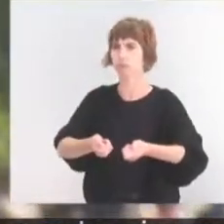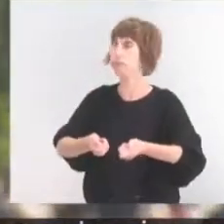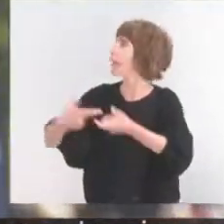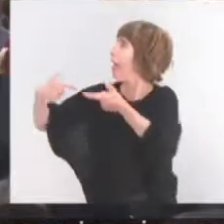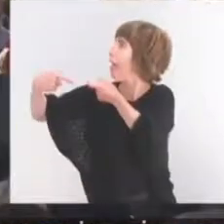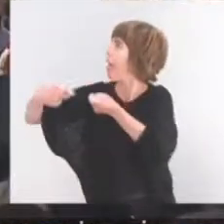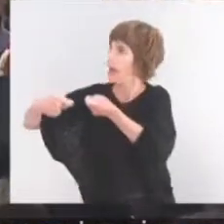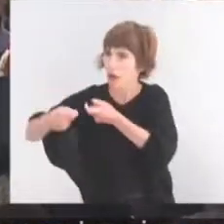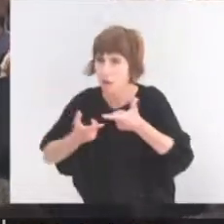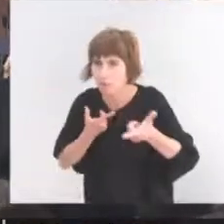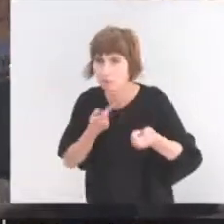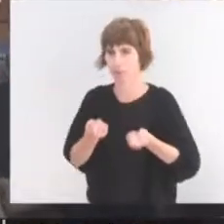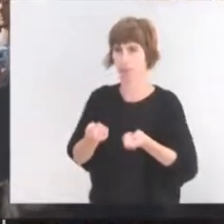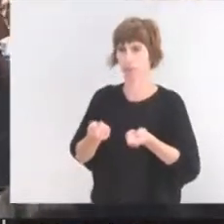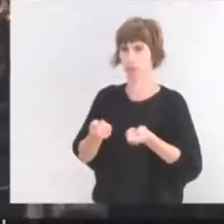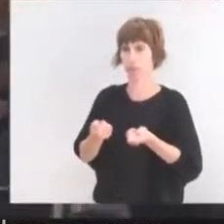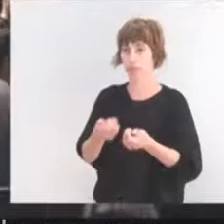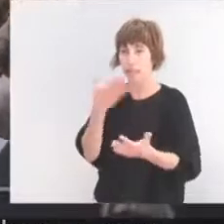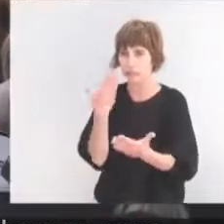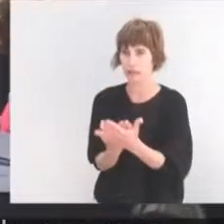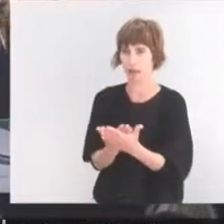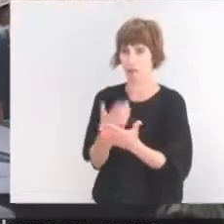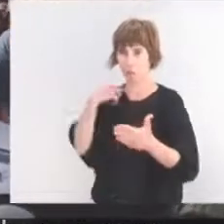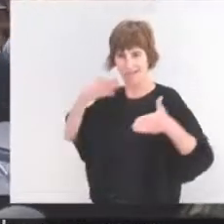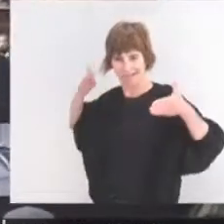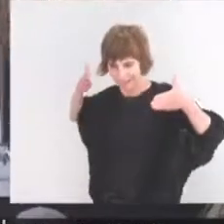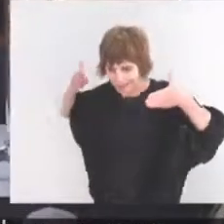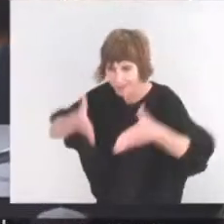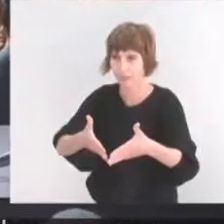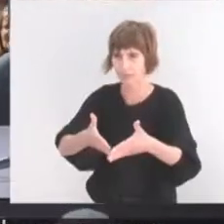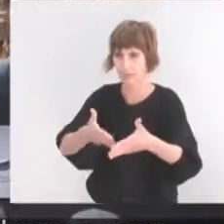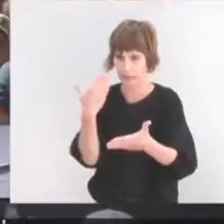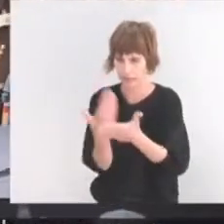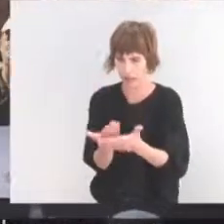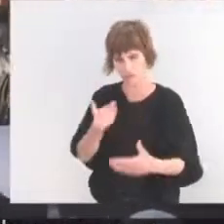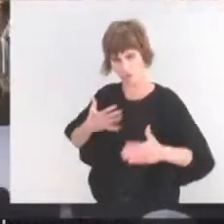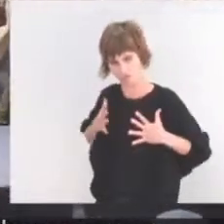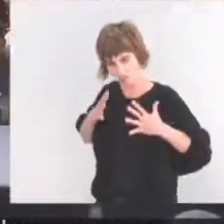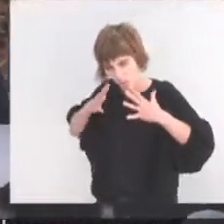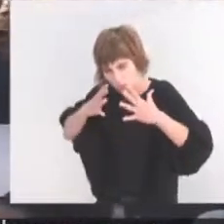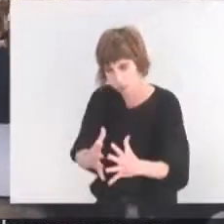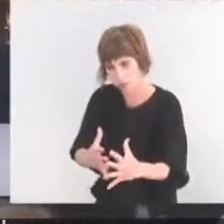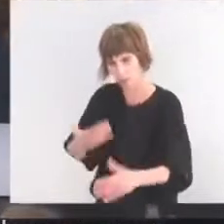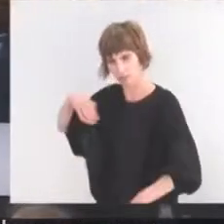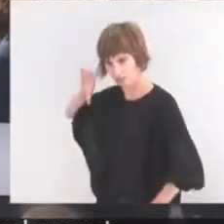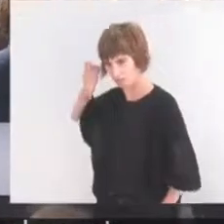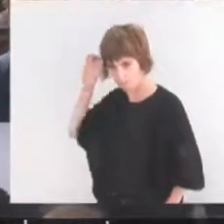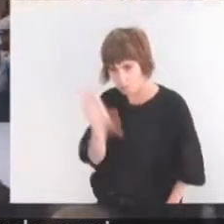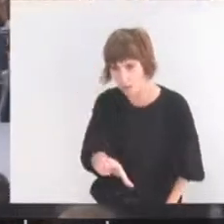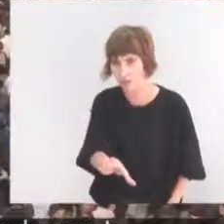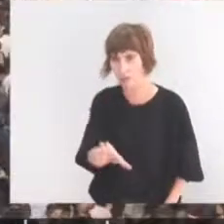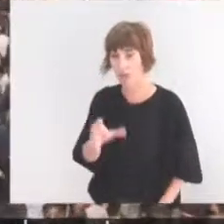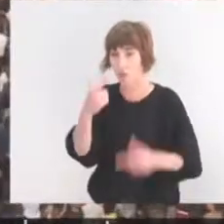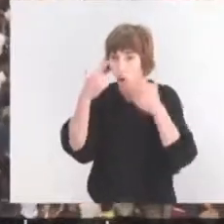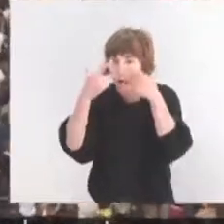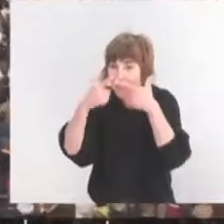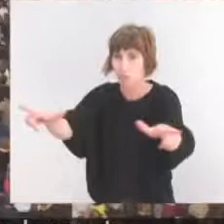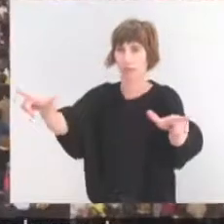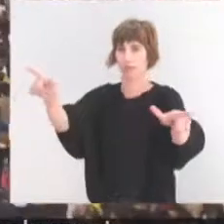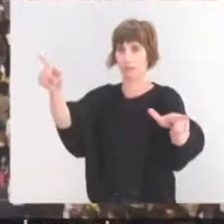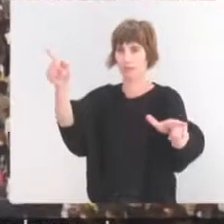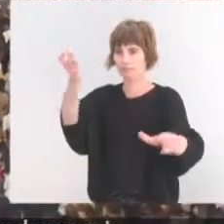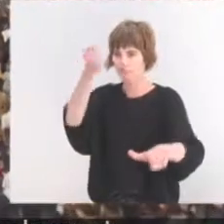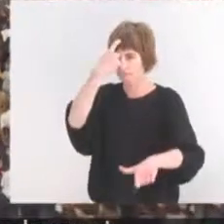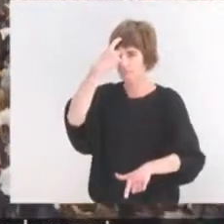à chaque instant, à laquelle il faut se consacrer et y mettre les moyens qui sont nécessaires, la liberté de disposer de soi.